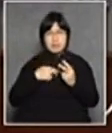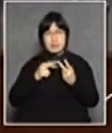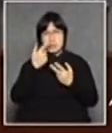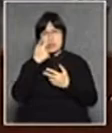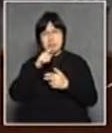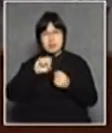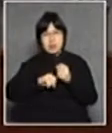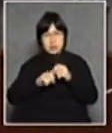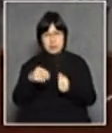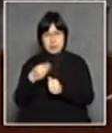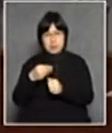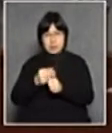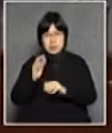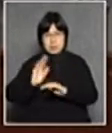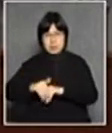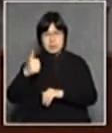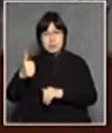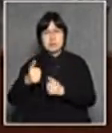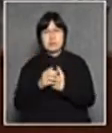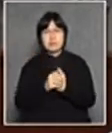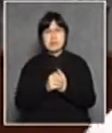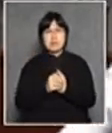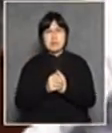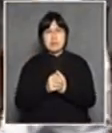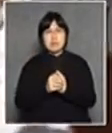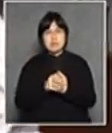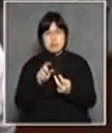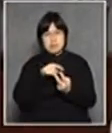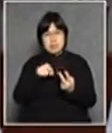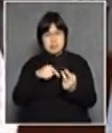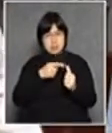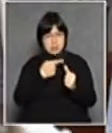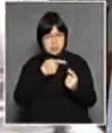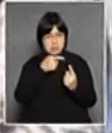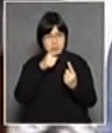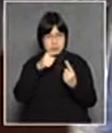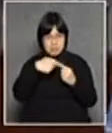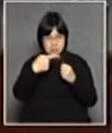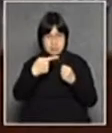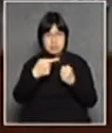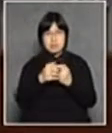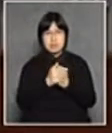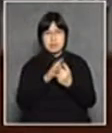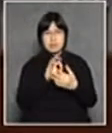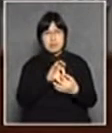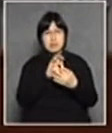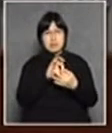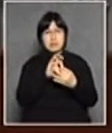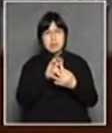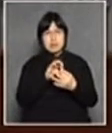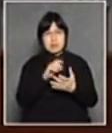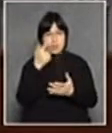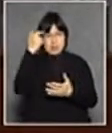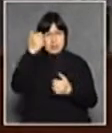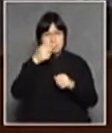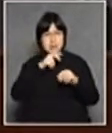而培育人才等等咁樣。咁就呢兩個範疇呢，我先講第一個。而第一個呢，就是有關係，即係希望特區政